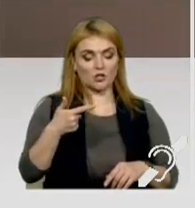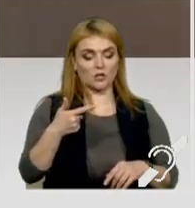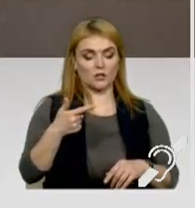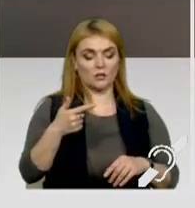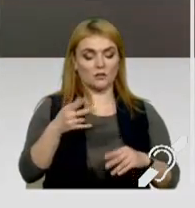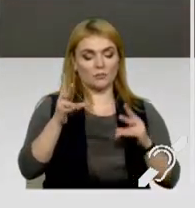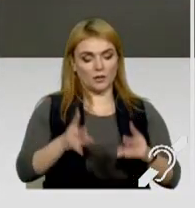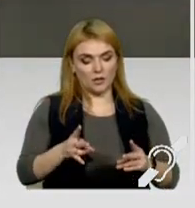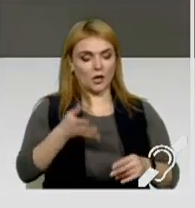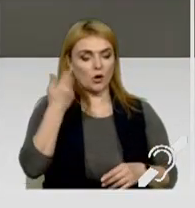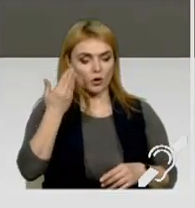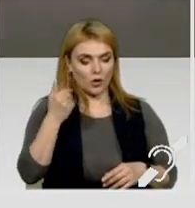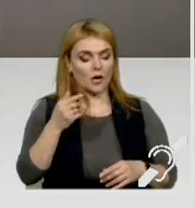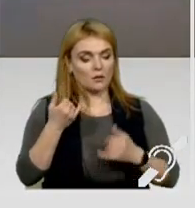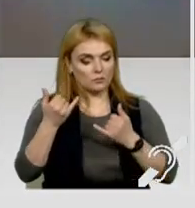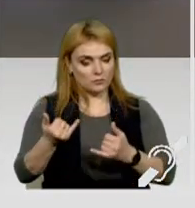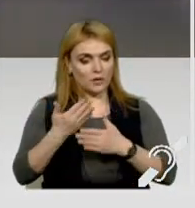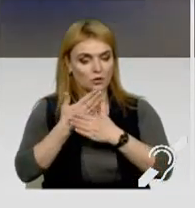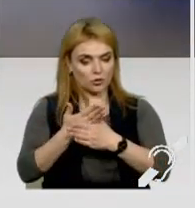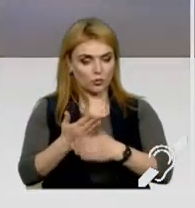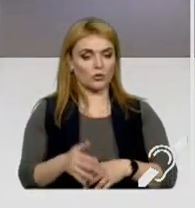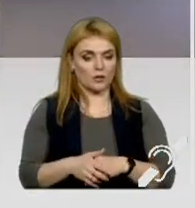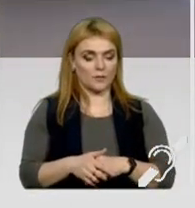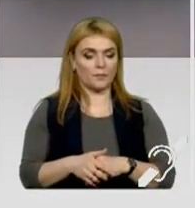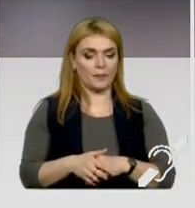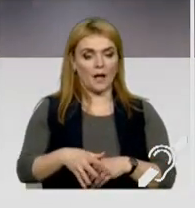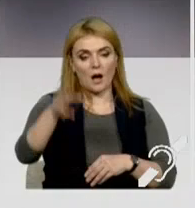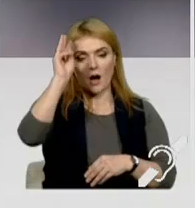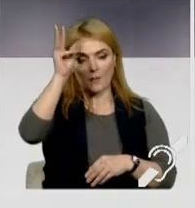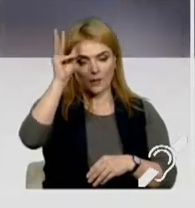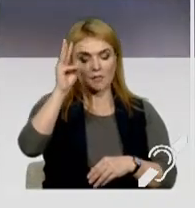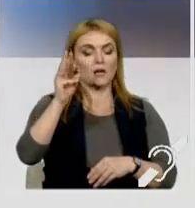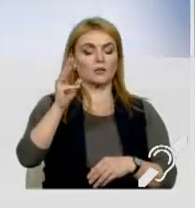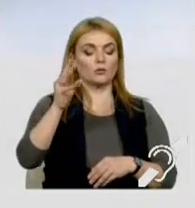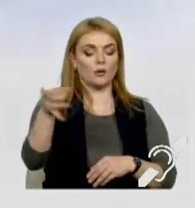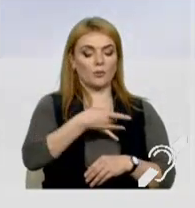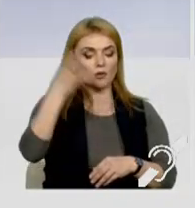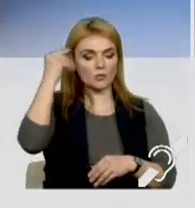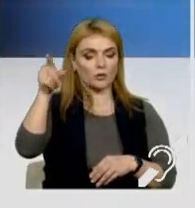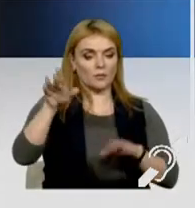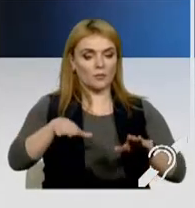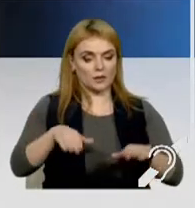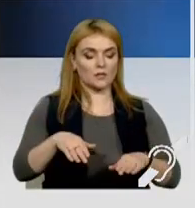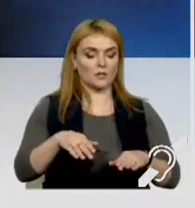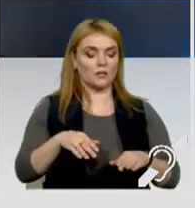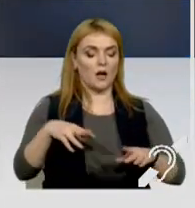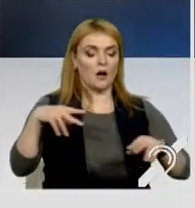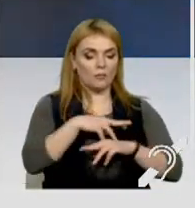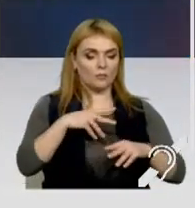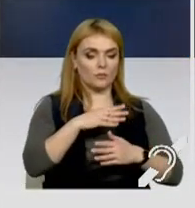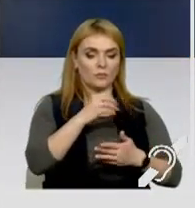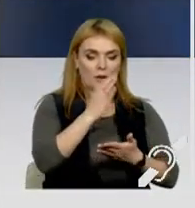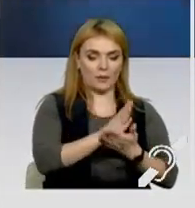ușor și au avut nevoie de asistență medicală Ambasada Republicii Moldova la Budapesta va oferi asistență consulară necesară